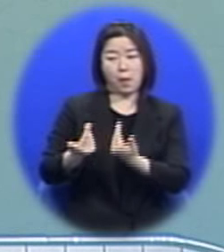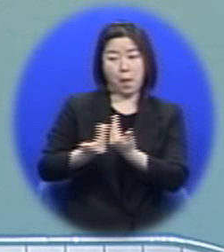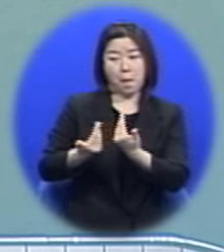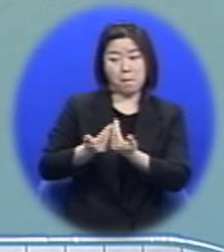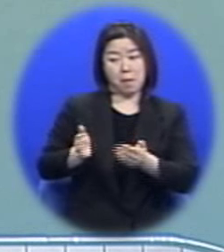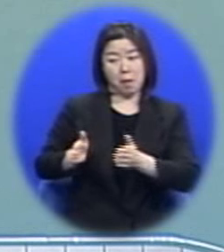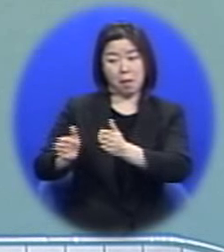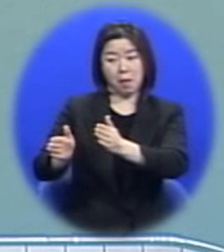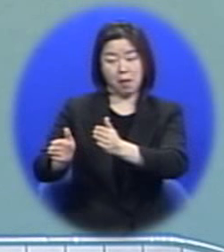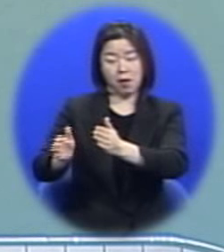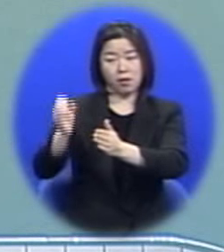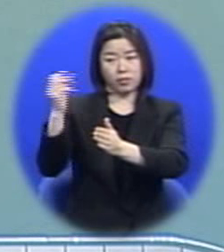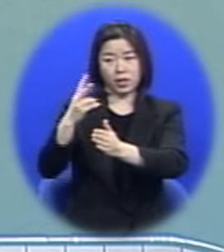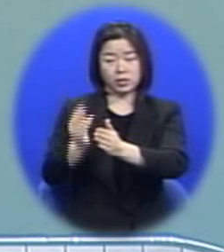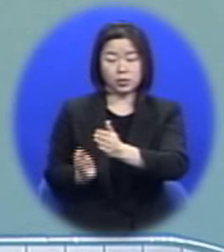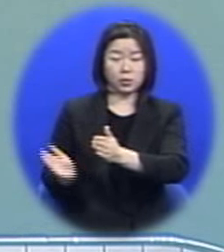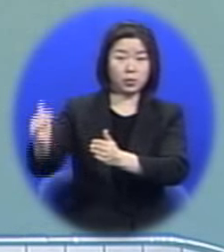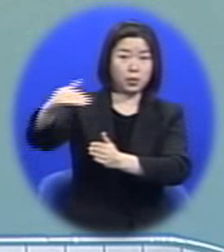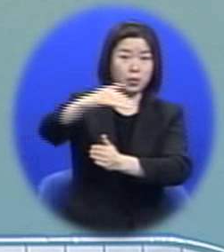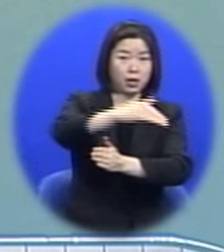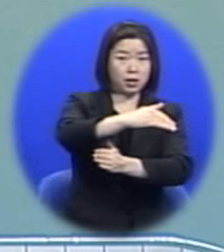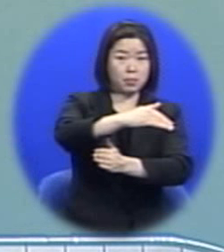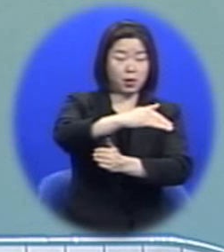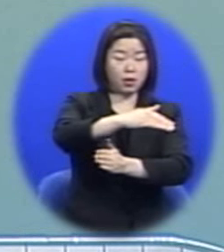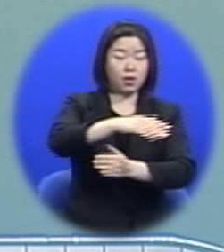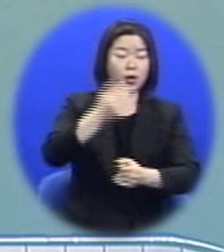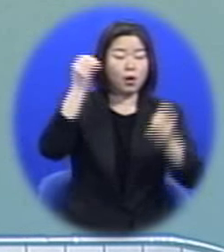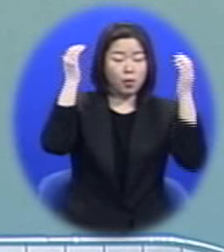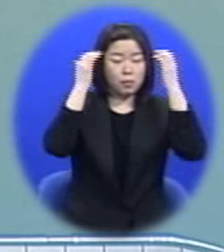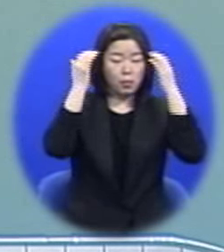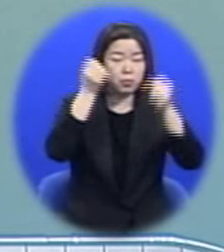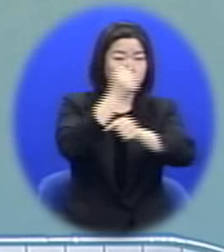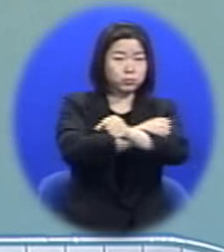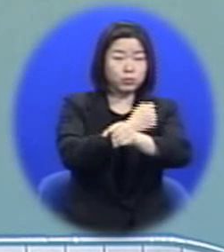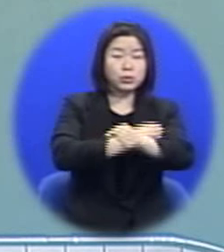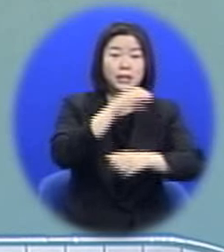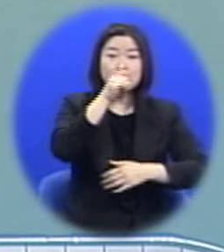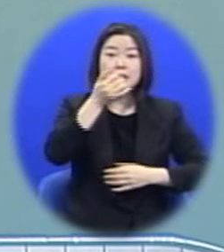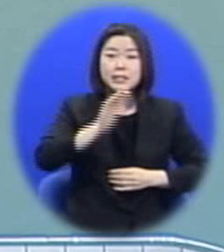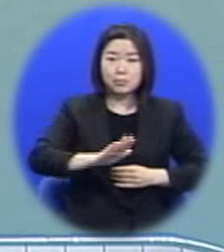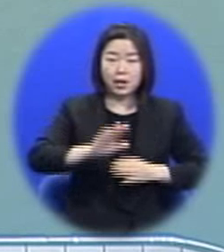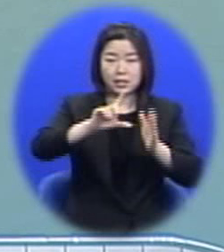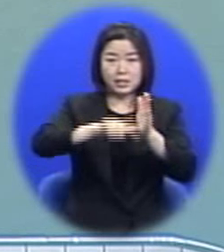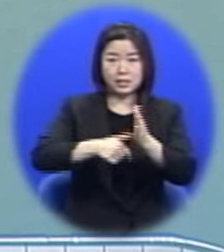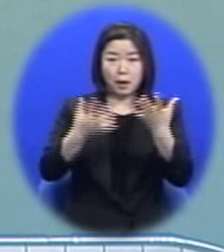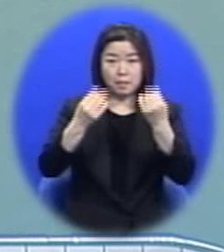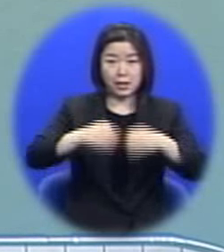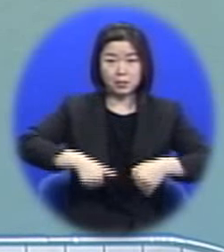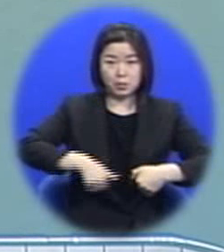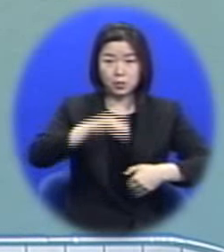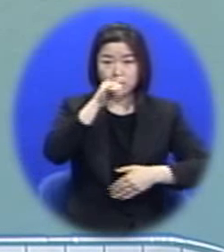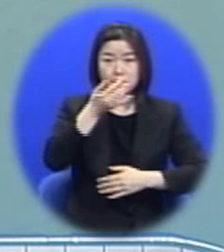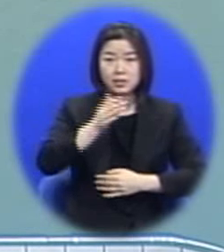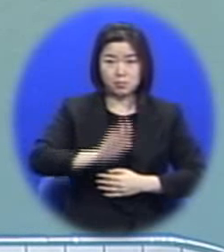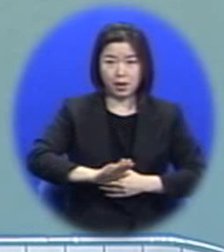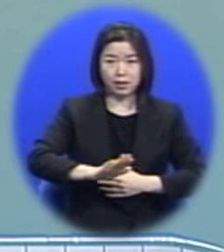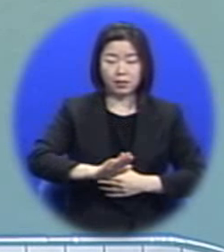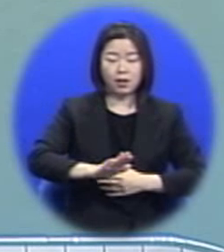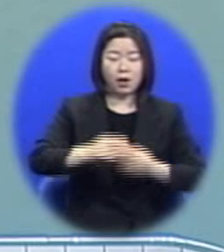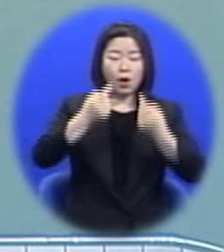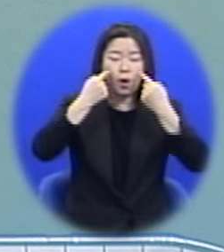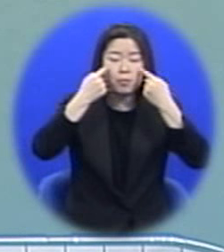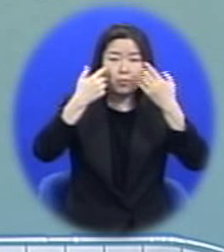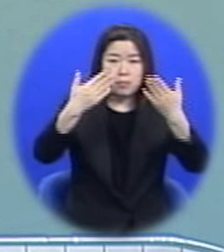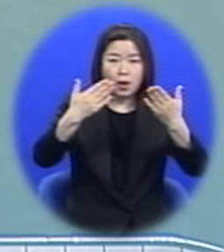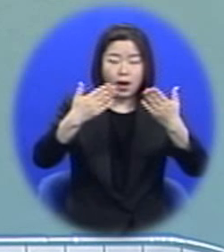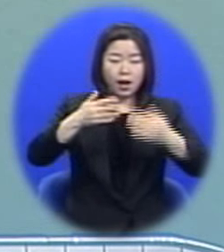와서 돌아가려면 고생도 해야 되고 그리고 시간도 많이 걸리겠지만 분명한 것은 가야 될 정확한 방향을